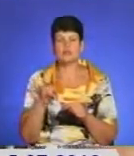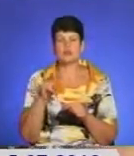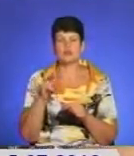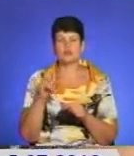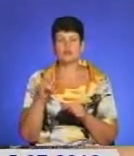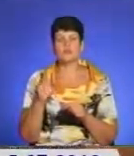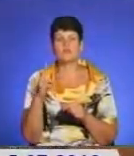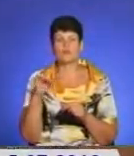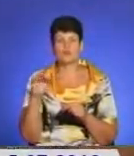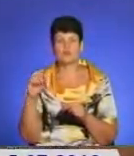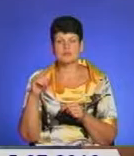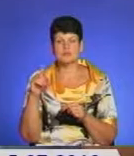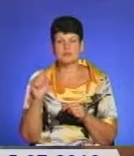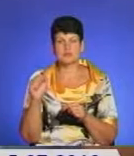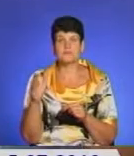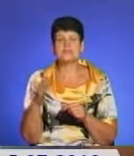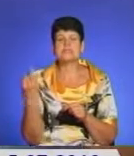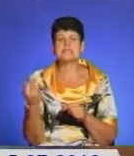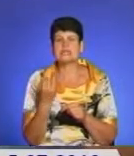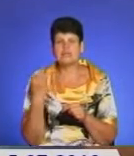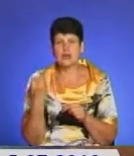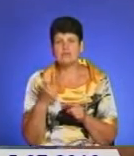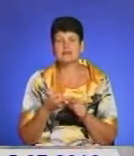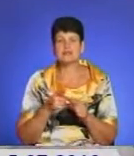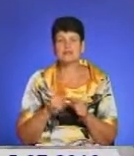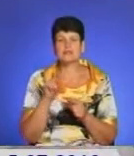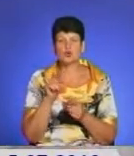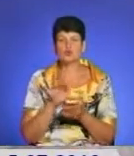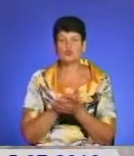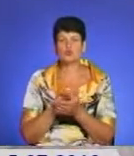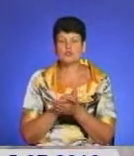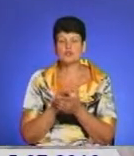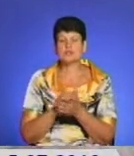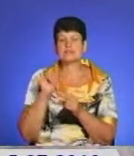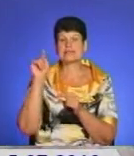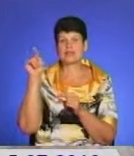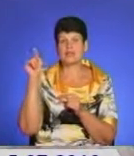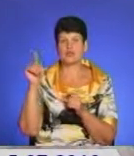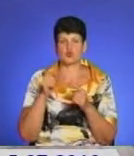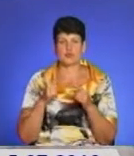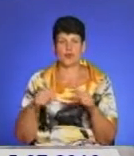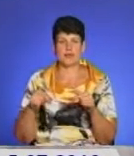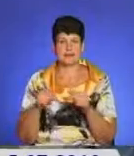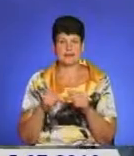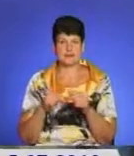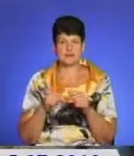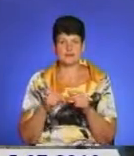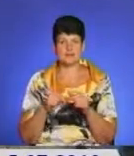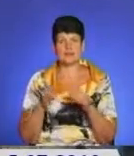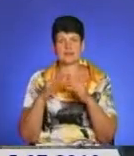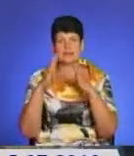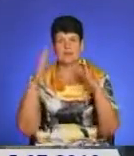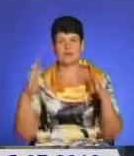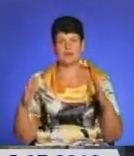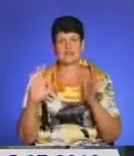до 19 липня. Найцікавіше – це знайомство з тамтешньою скаутською організацією. Наметове таборування в